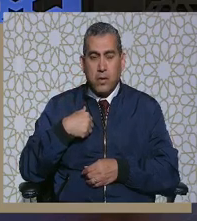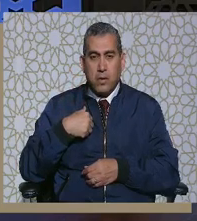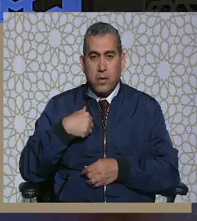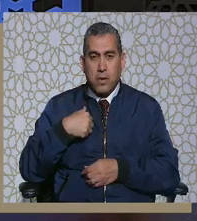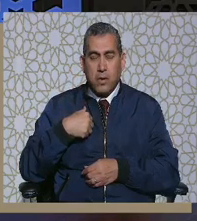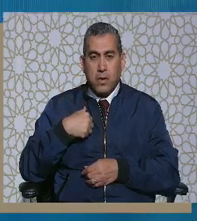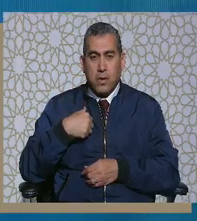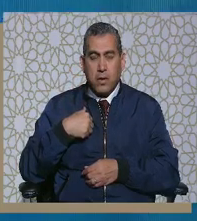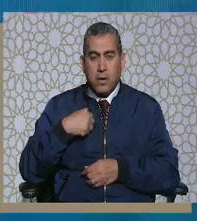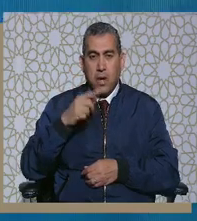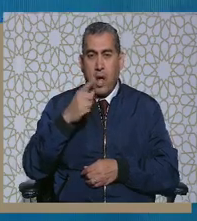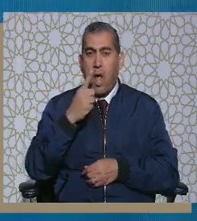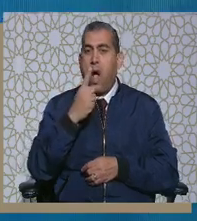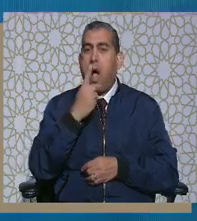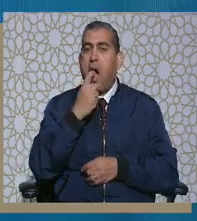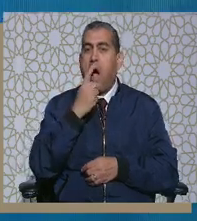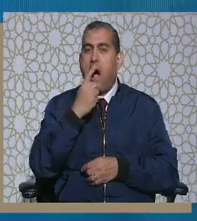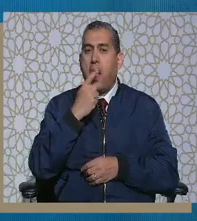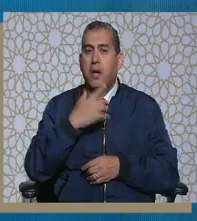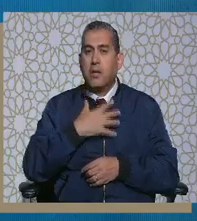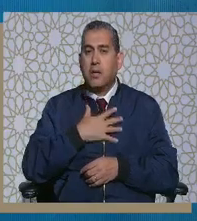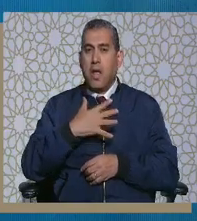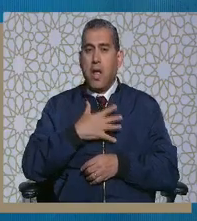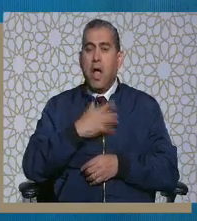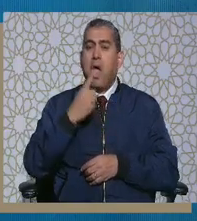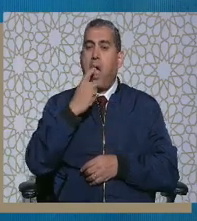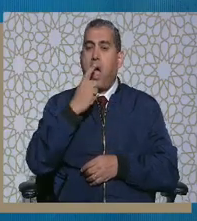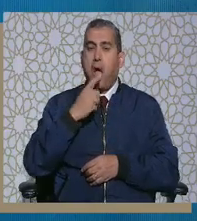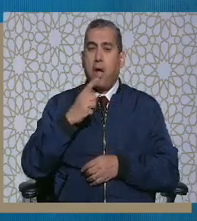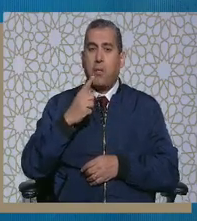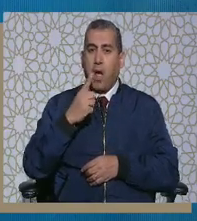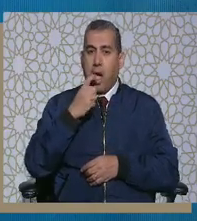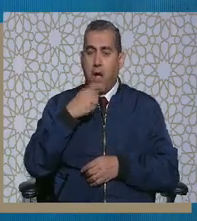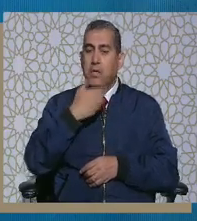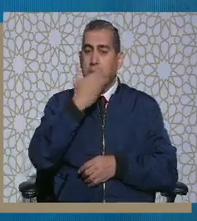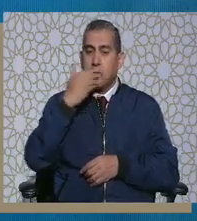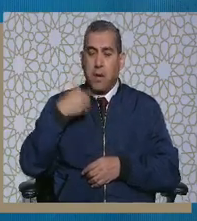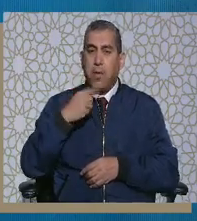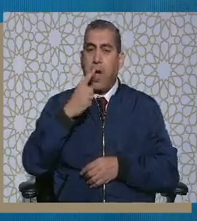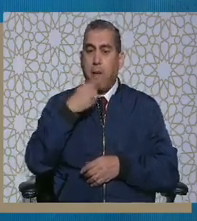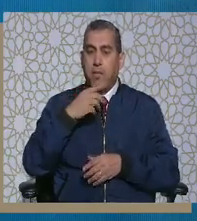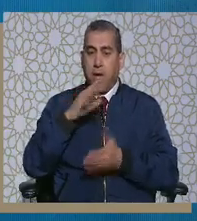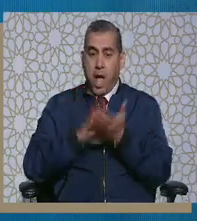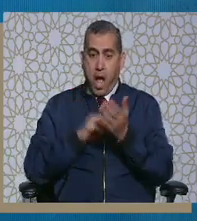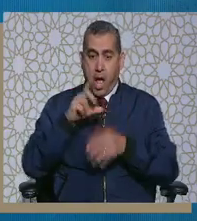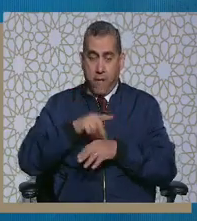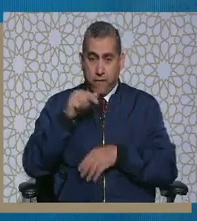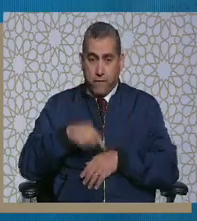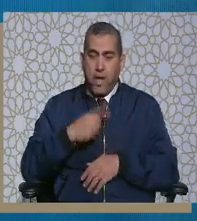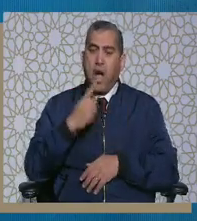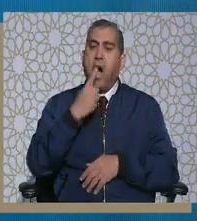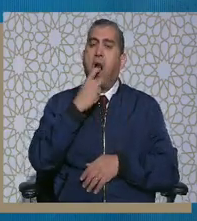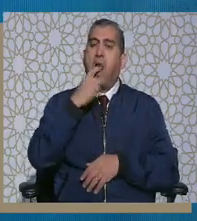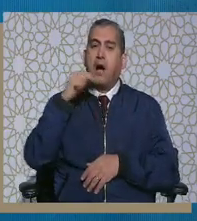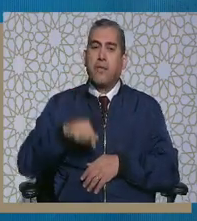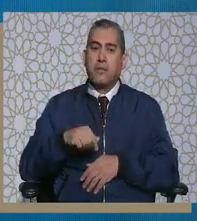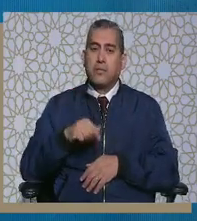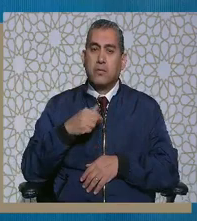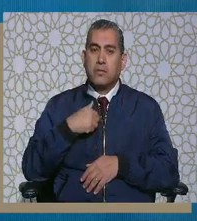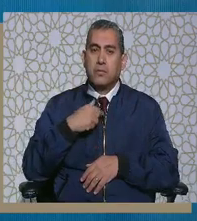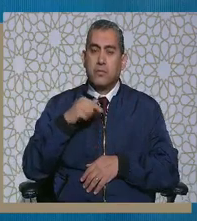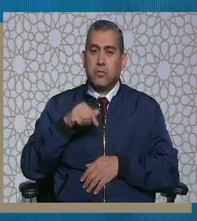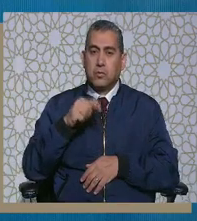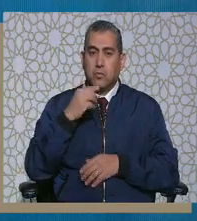ها بخاخه الرب. ايوه بتستعملها لما تكون محتاجها صح؟ ايوه بس ما استعملتهاش